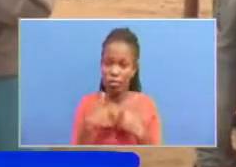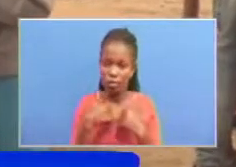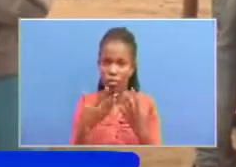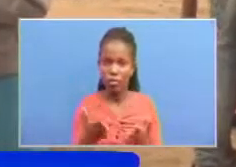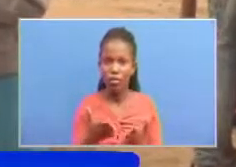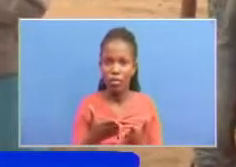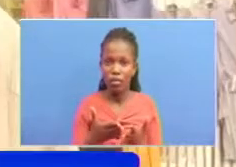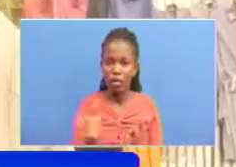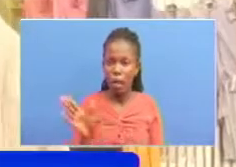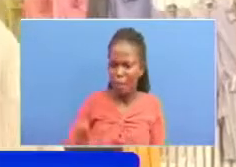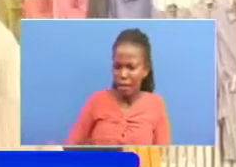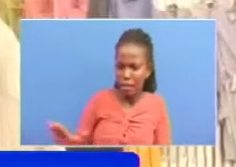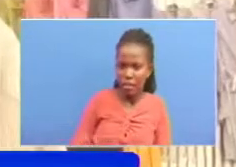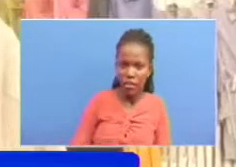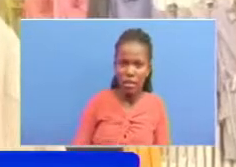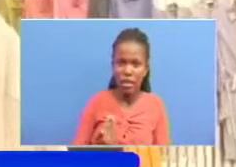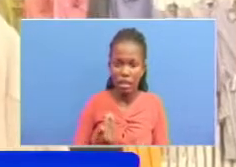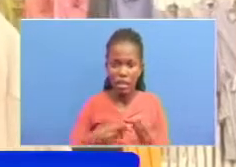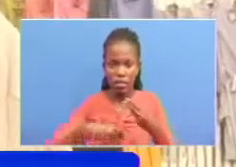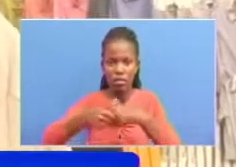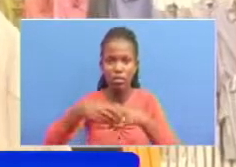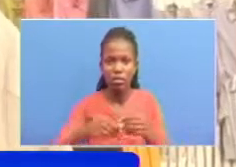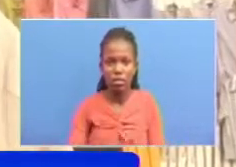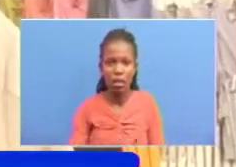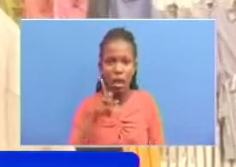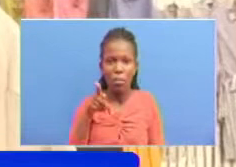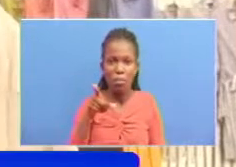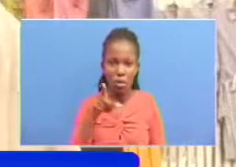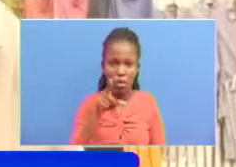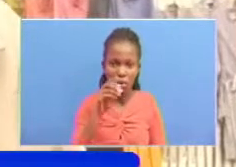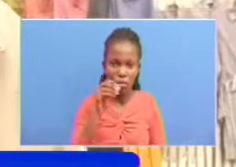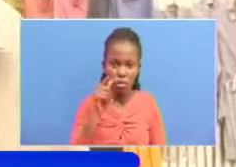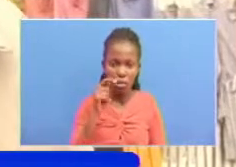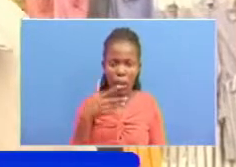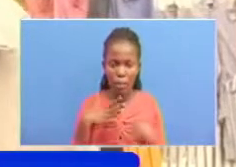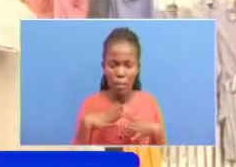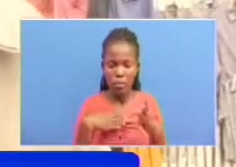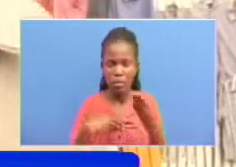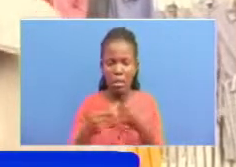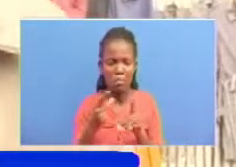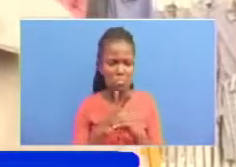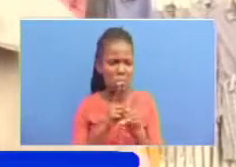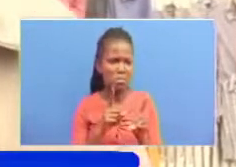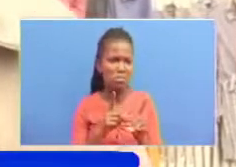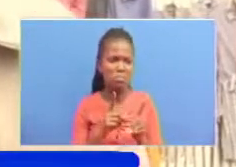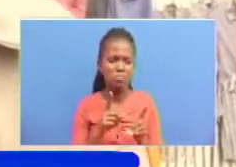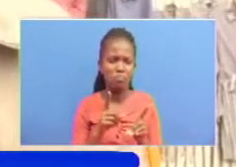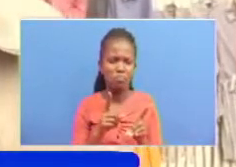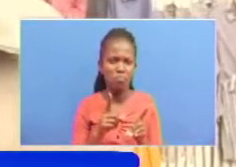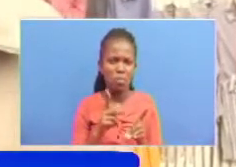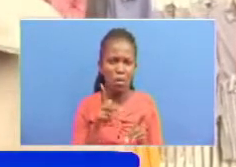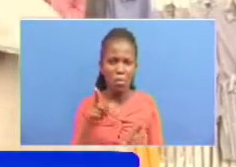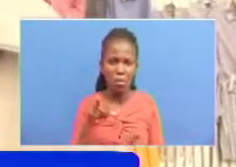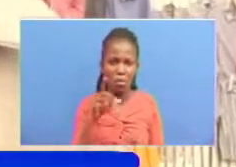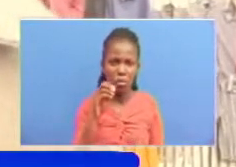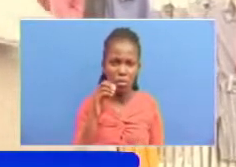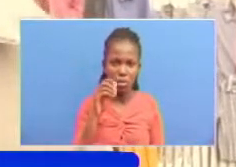wa iwanza sia utea nundu tutea bulotine siandu tuitea bulotine ya